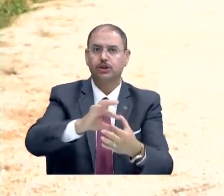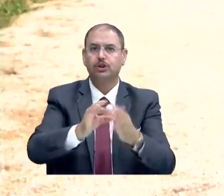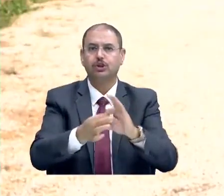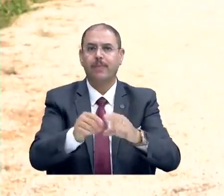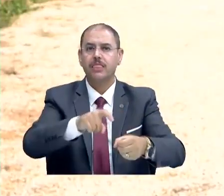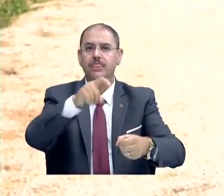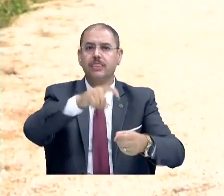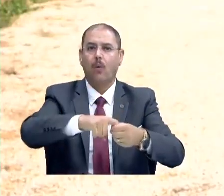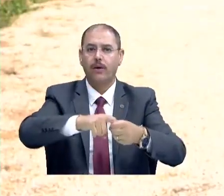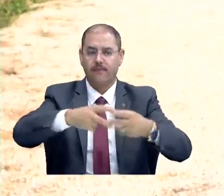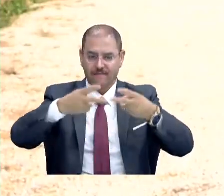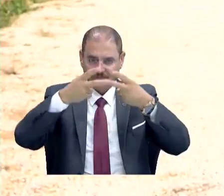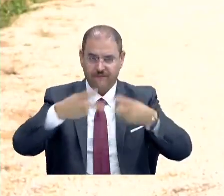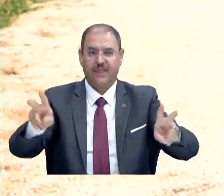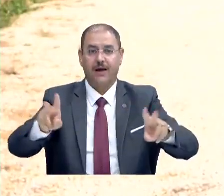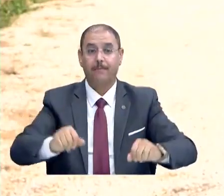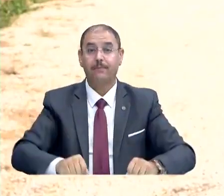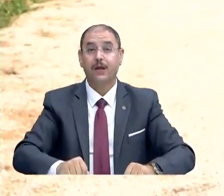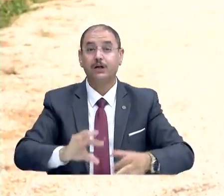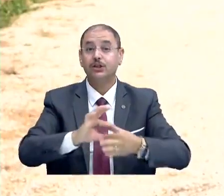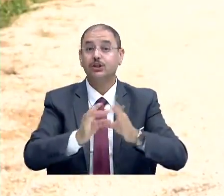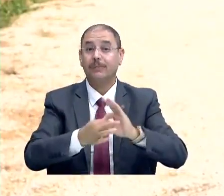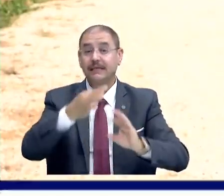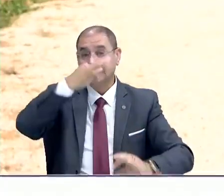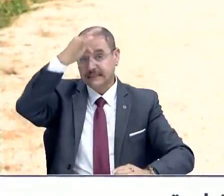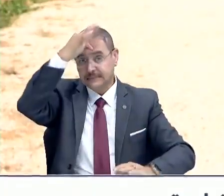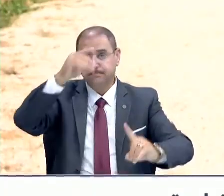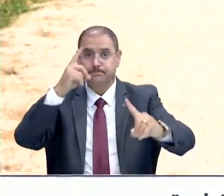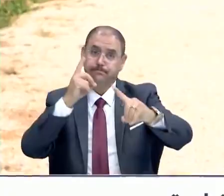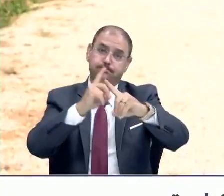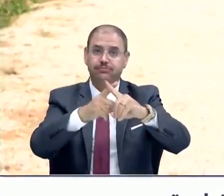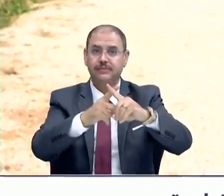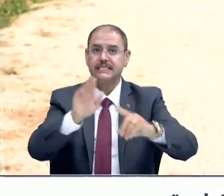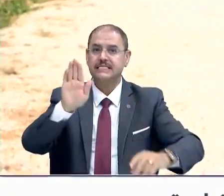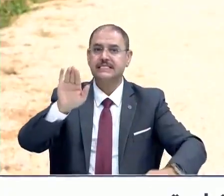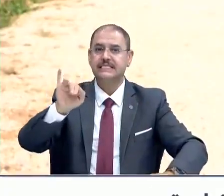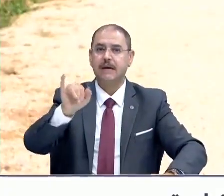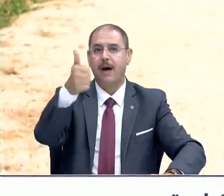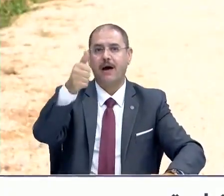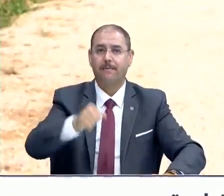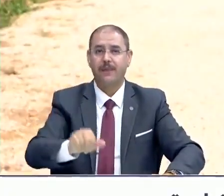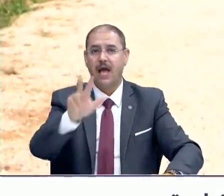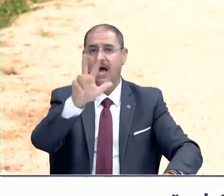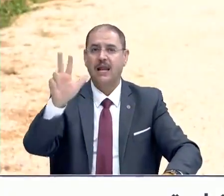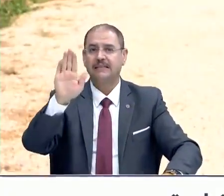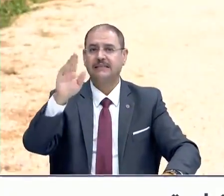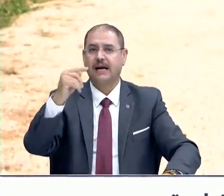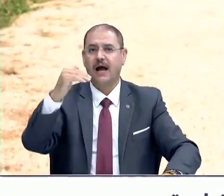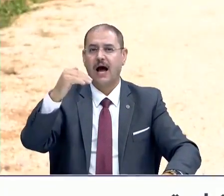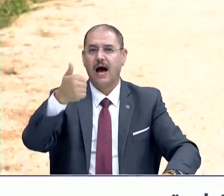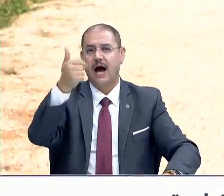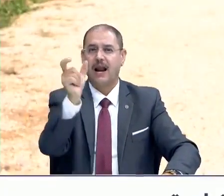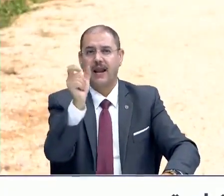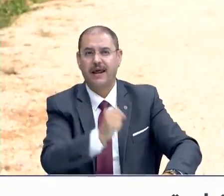التعاونيه وتسميه الجمعيه وتسميه البنك الذي ستتعامل معه الجمعيه وعدد